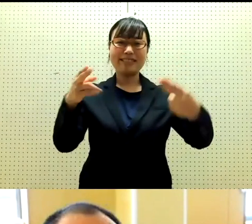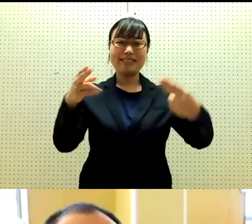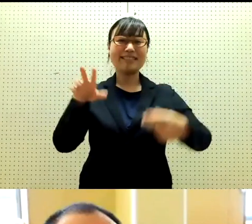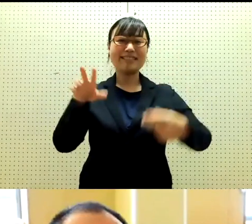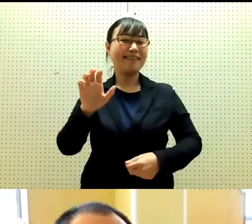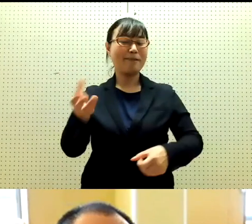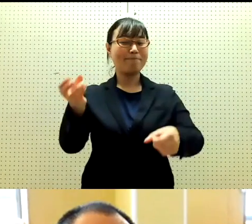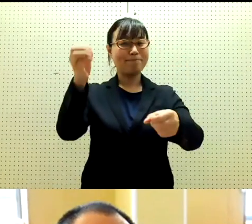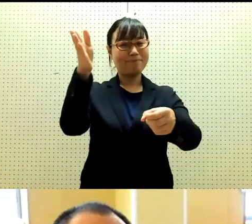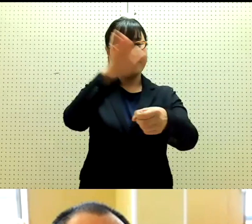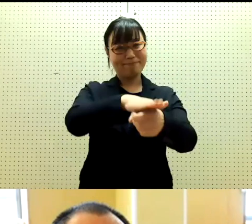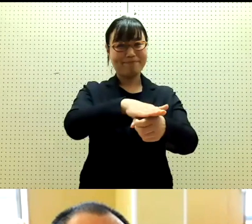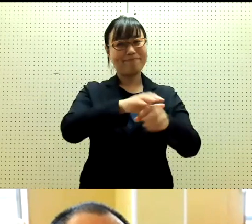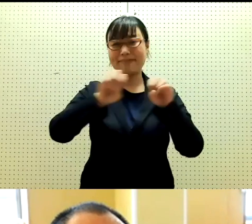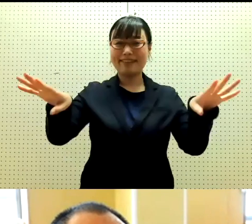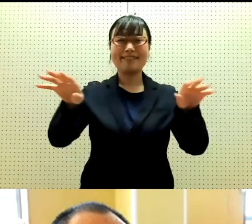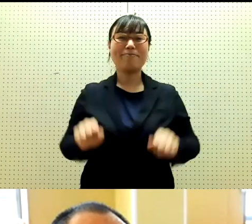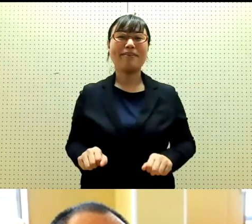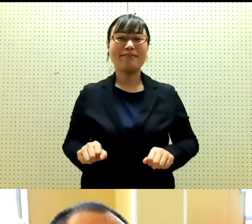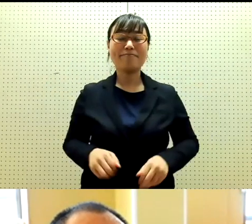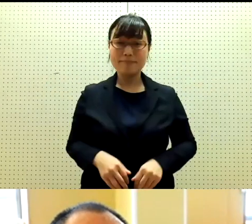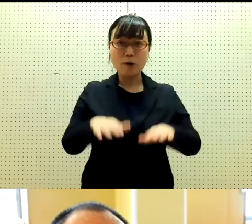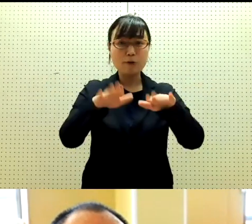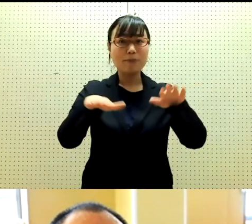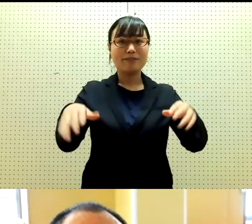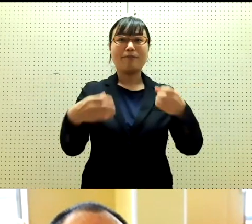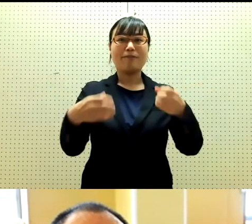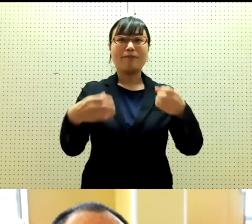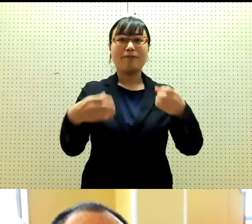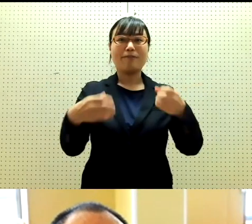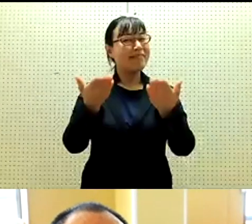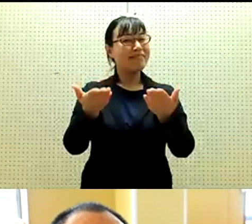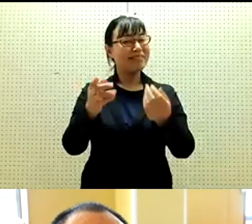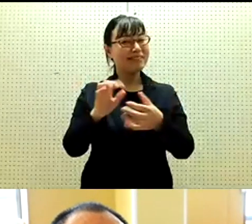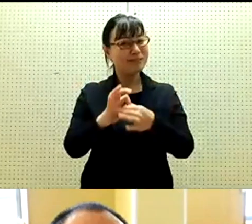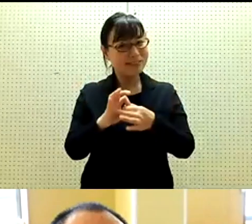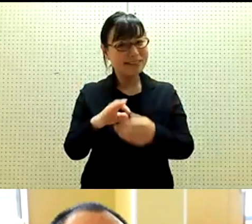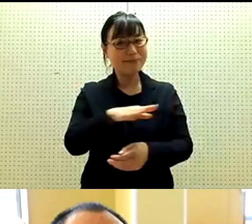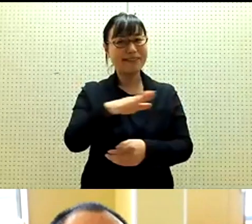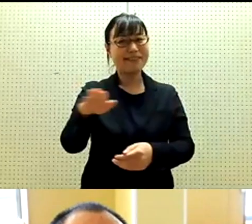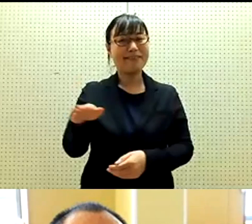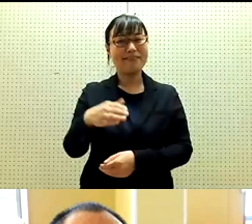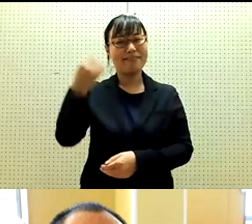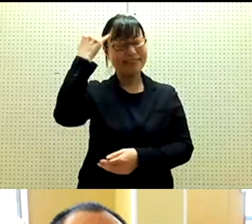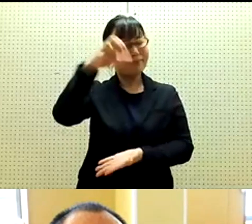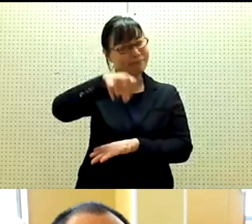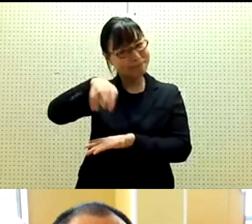。子どもたちの新しい学びについて皆様の貴重なご意見をいただきますようよろしくお願いいたします